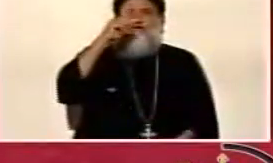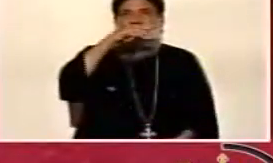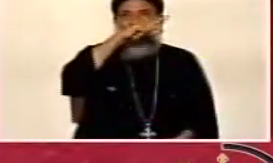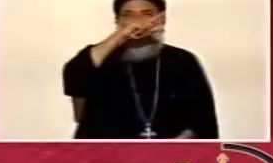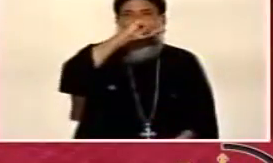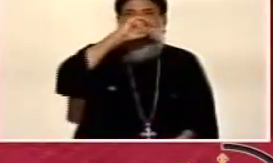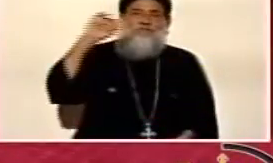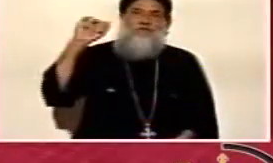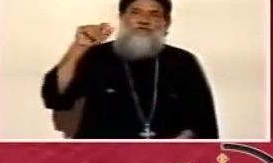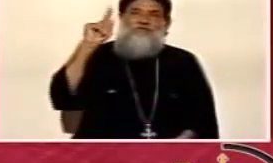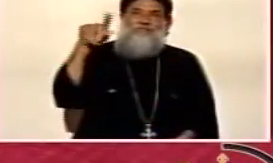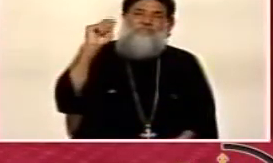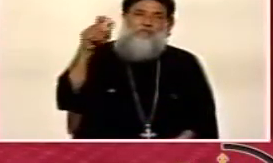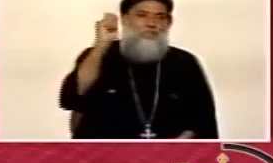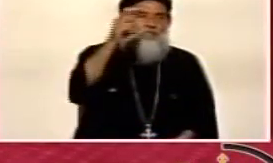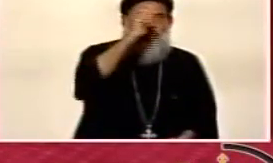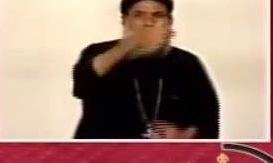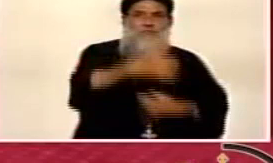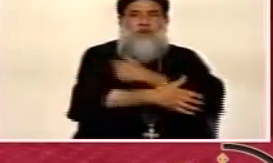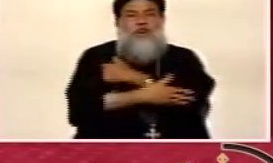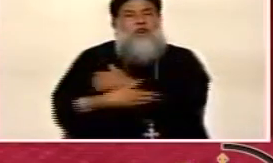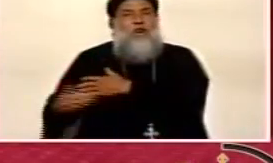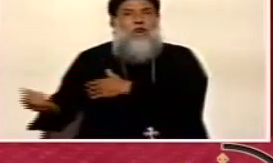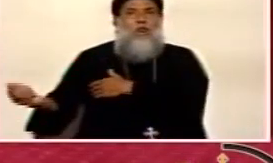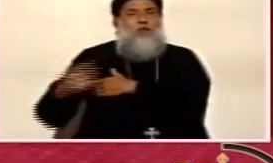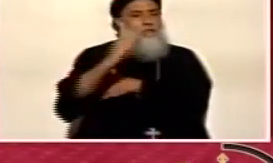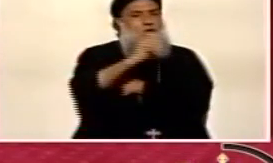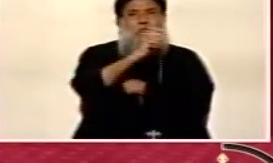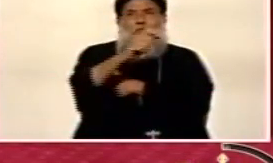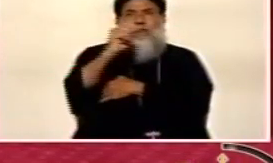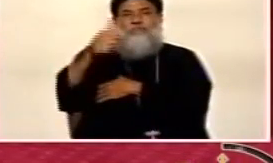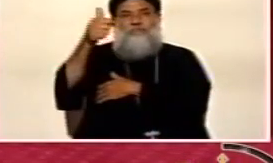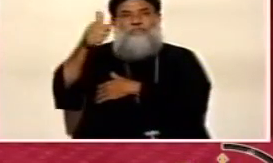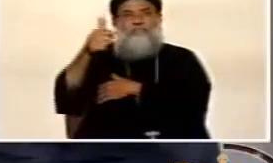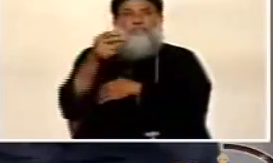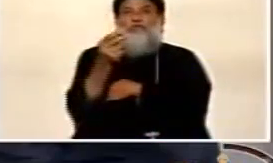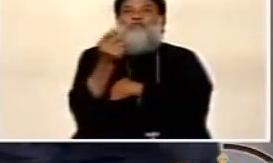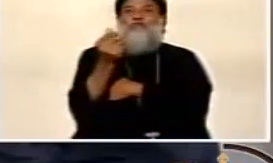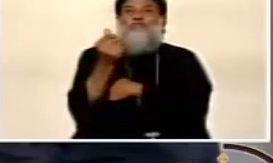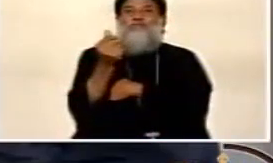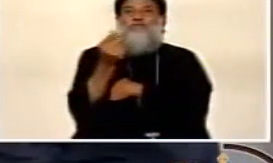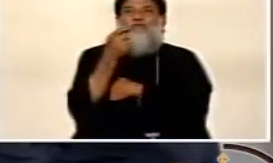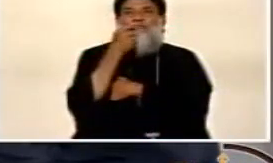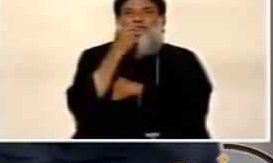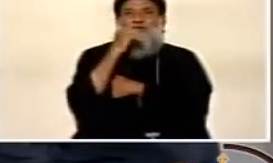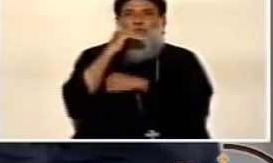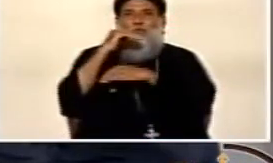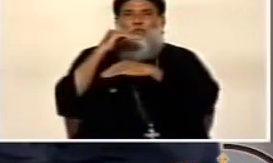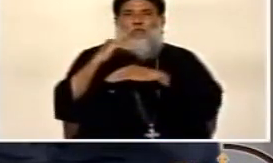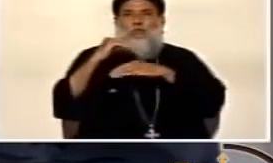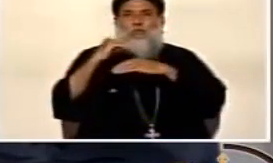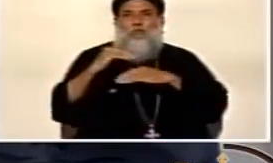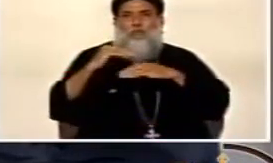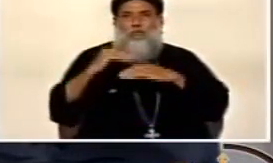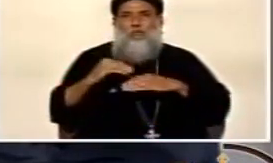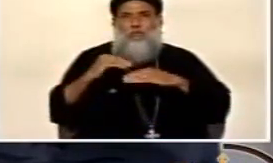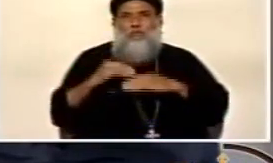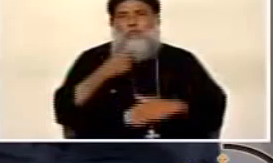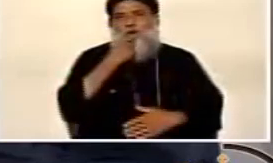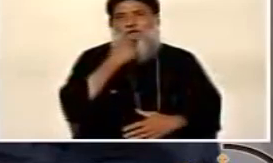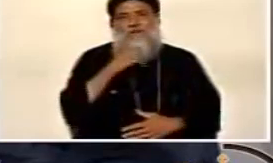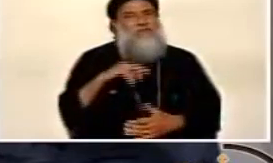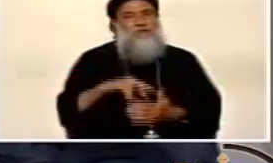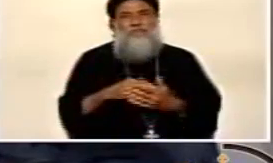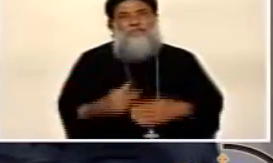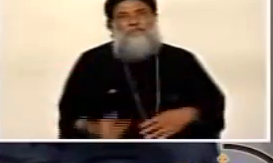وحاجات من المحبين لإخوة الرب، أي والرصيد قرب يخلص، أقلل اللي بدفعه ولا أعمل